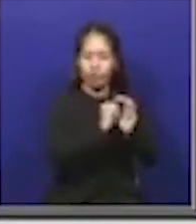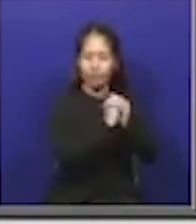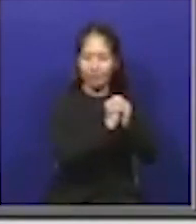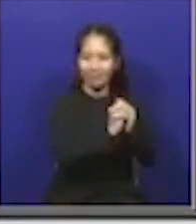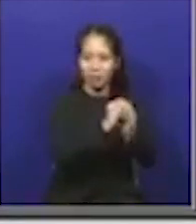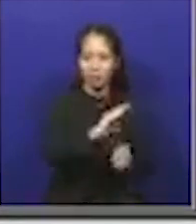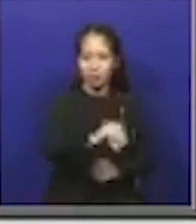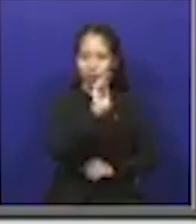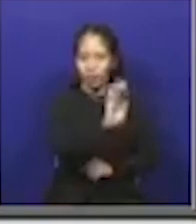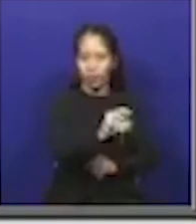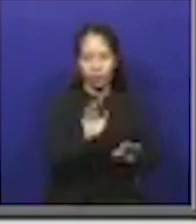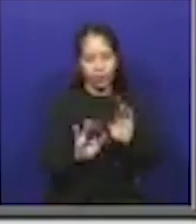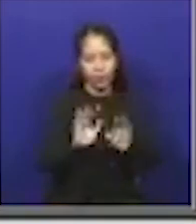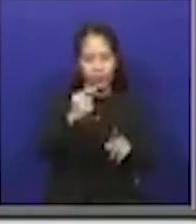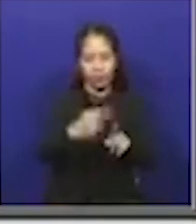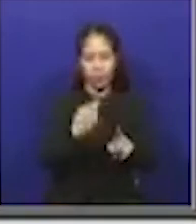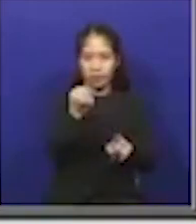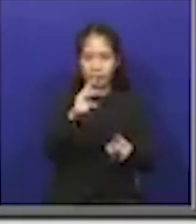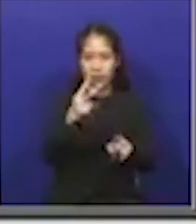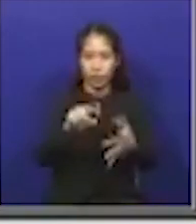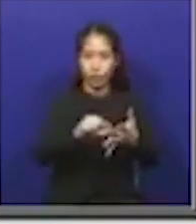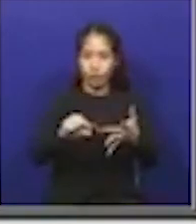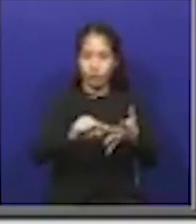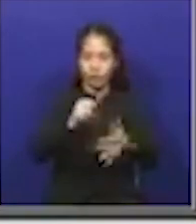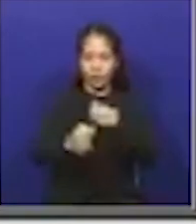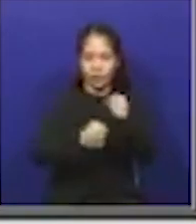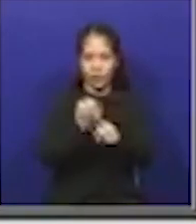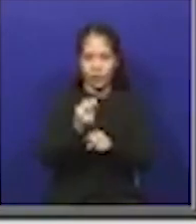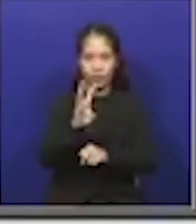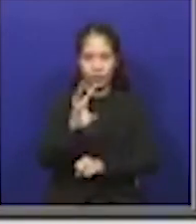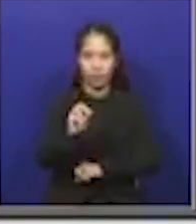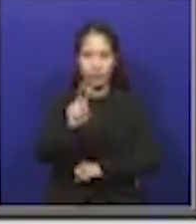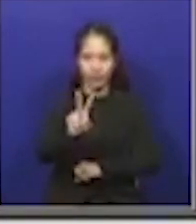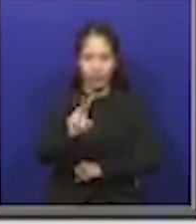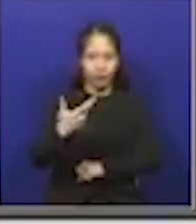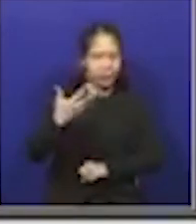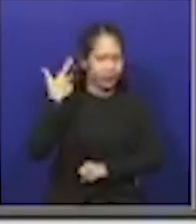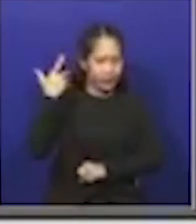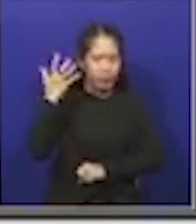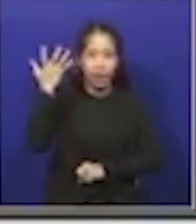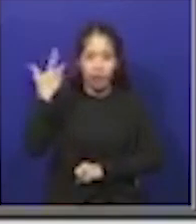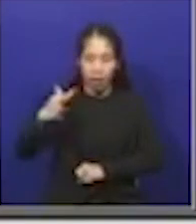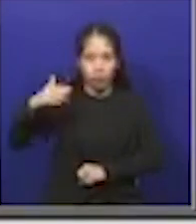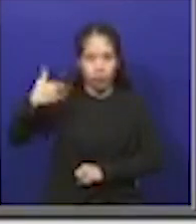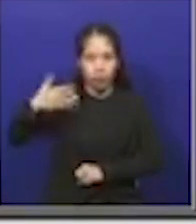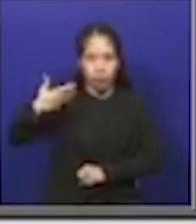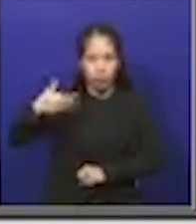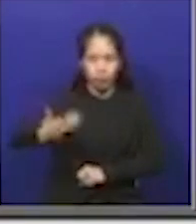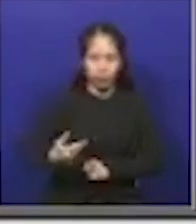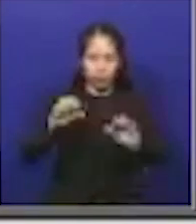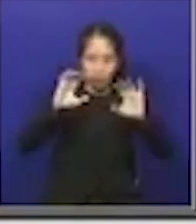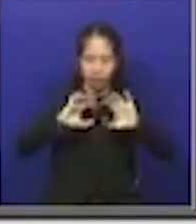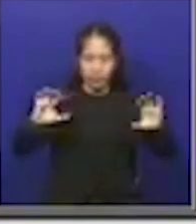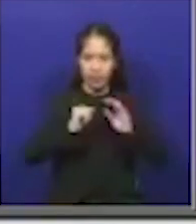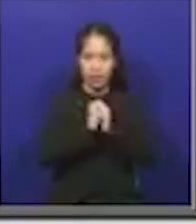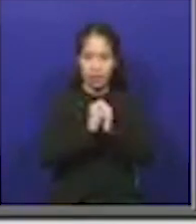อประมาณกลางเดือนธันวาคมปีที่แล้วหลังจากนั้นนะฮะรัฐบาลจีนได้ออกม